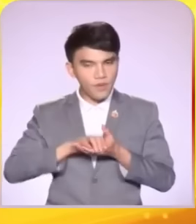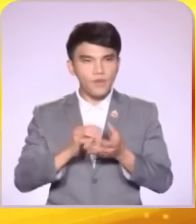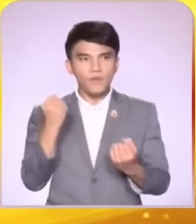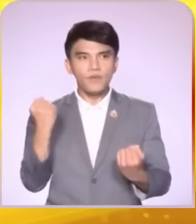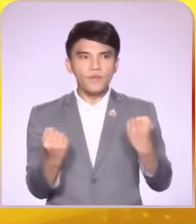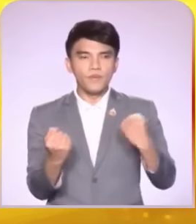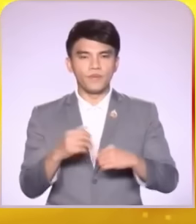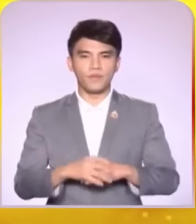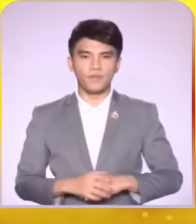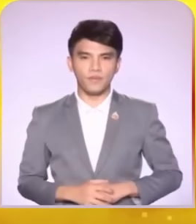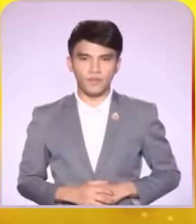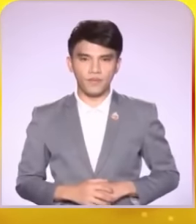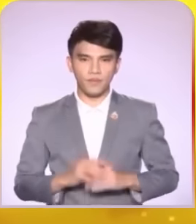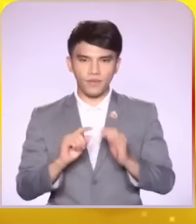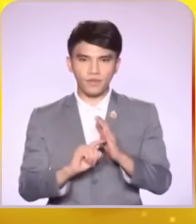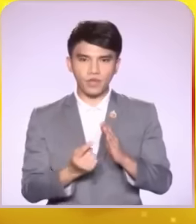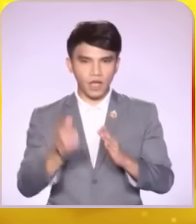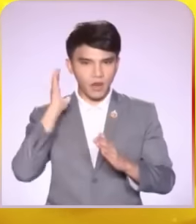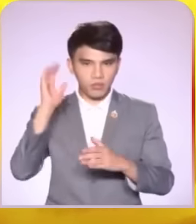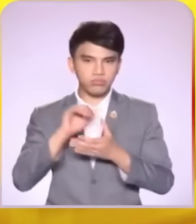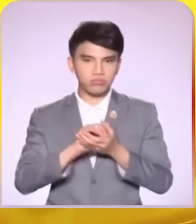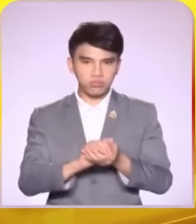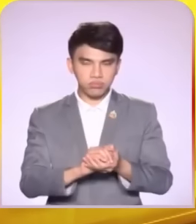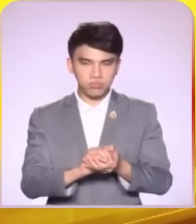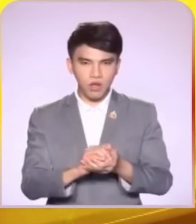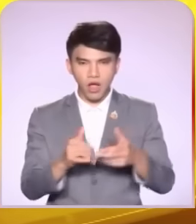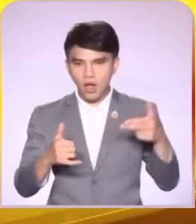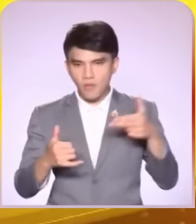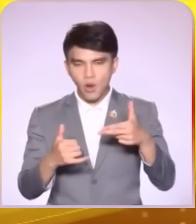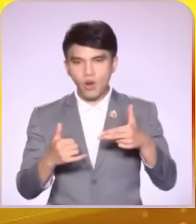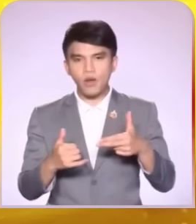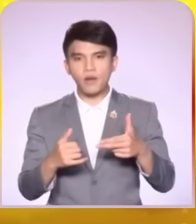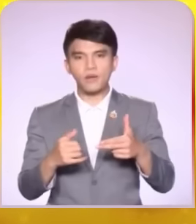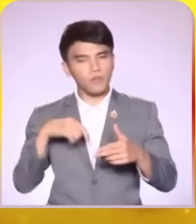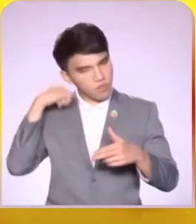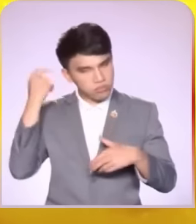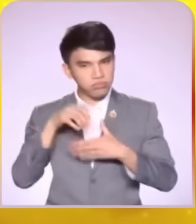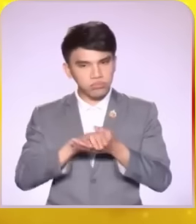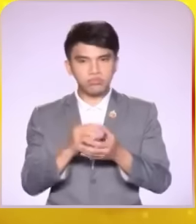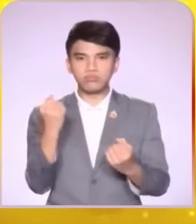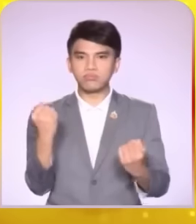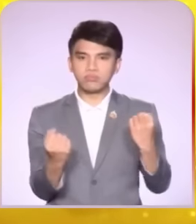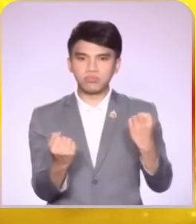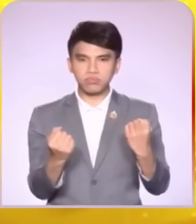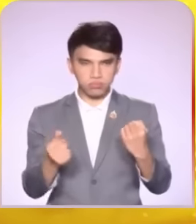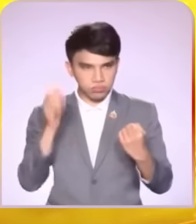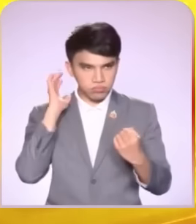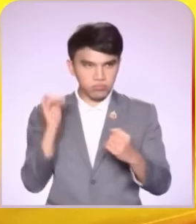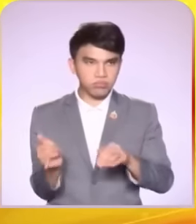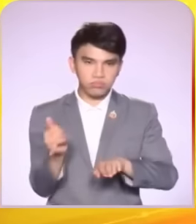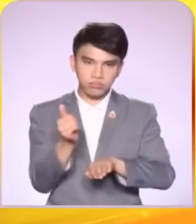ขับจากที่ว่าตอนแรกผัวเป็นคนขับแล้วผัวลงมายิงจุดที่สองเนี่ยคือเมียเป็นคนขับผัวนั่ง